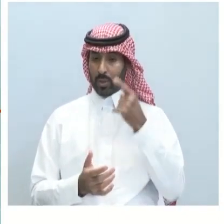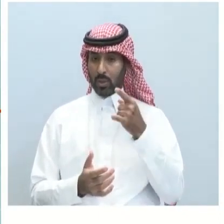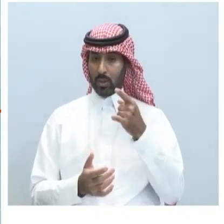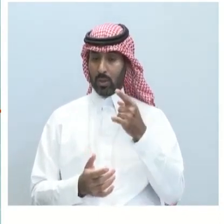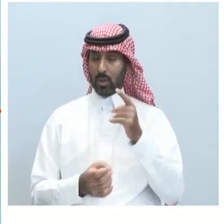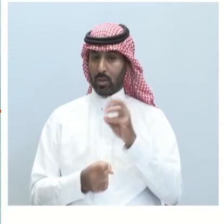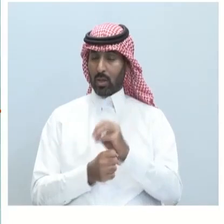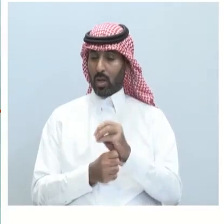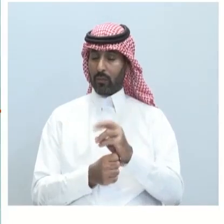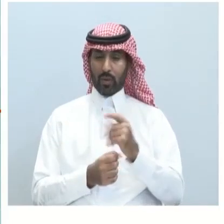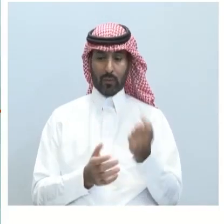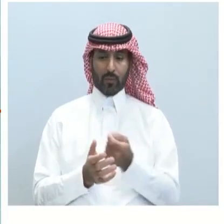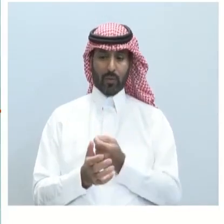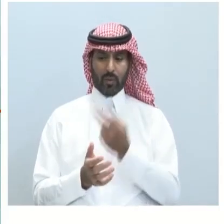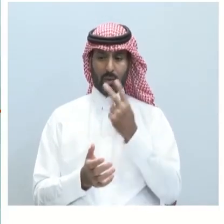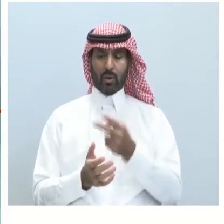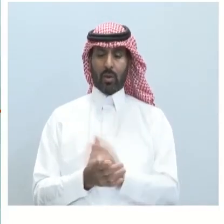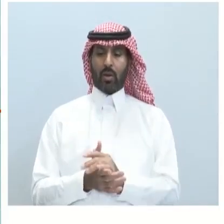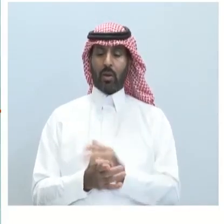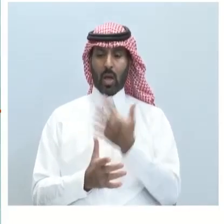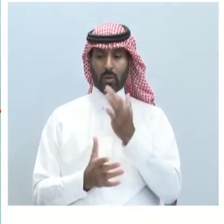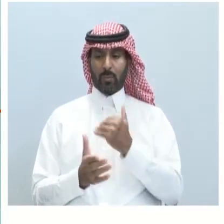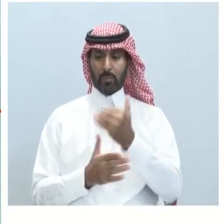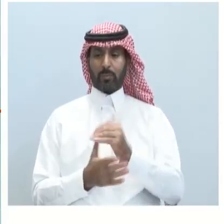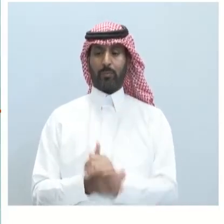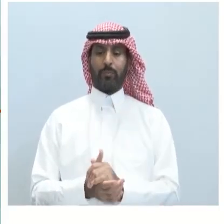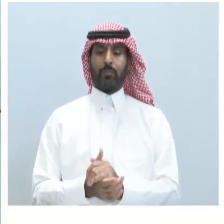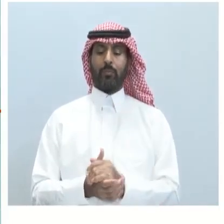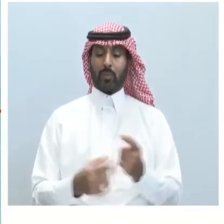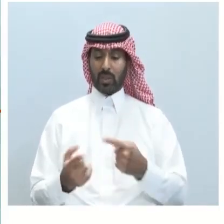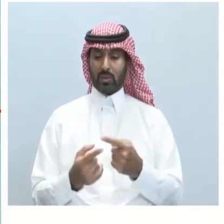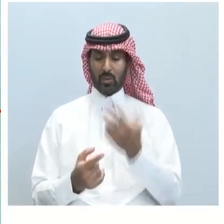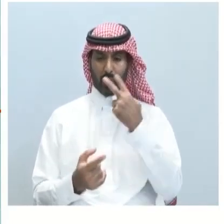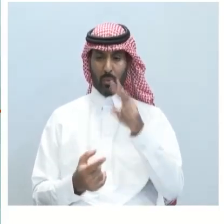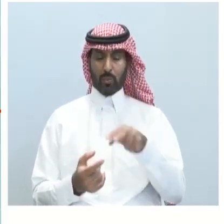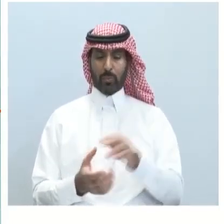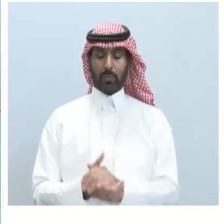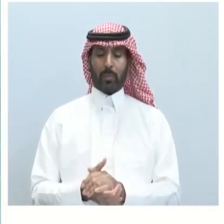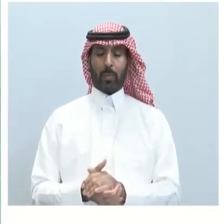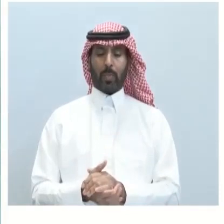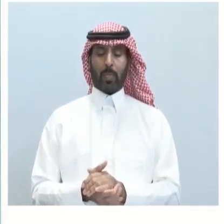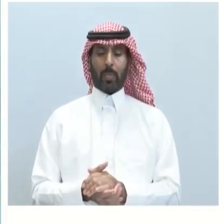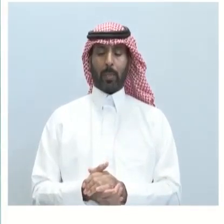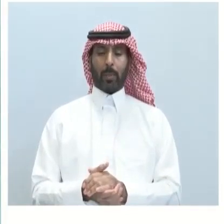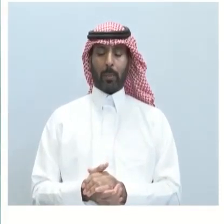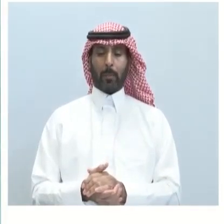حلول المسائل وخفايا المسائل حتى يكون الحل عندك حل سريع ما تاخذ وقت في الحلول